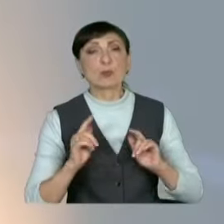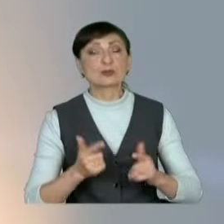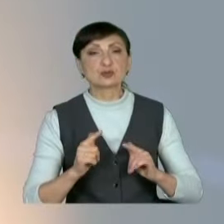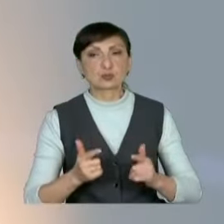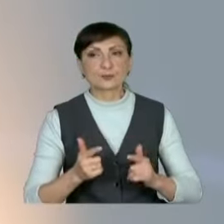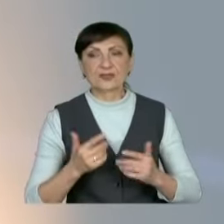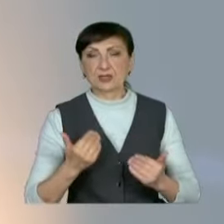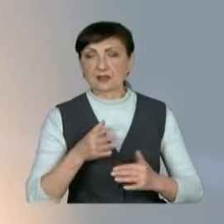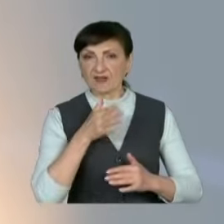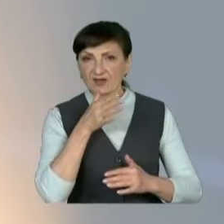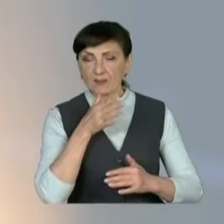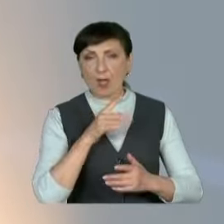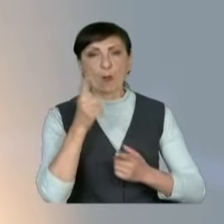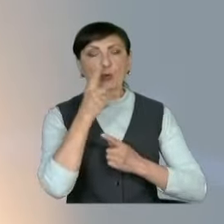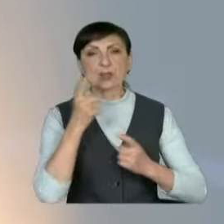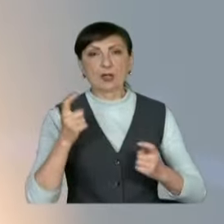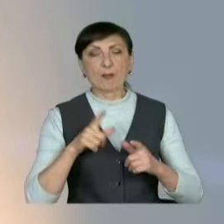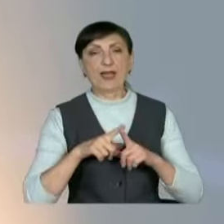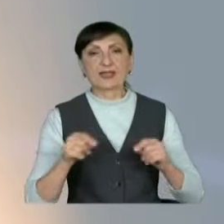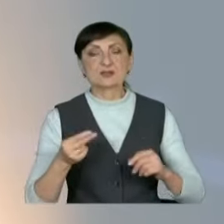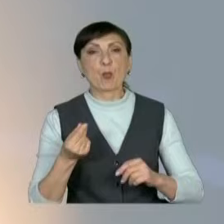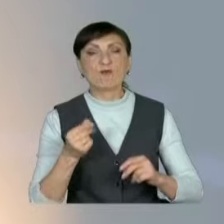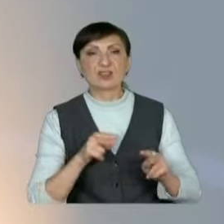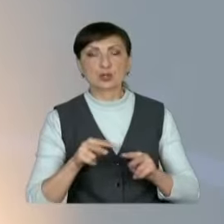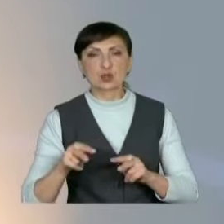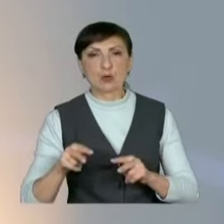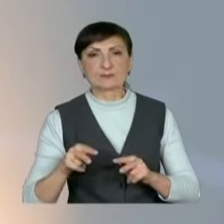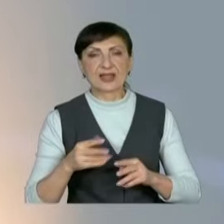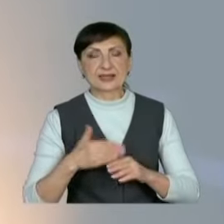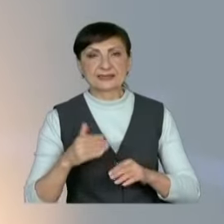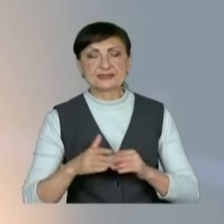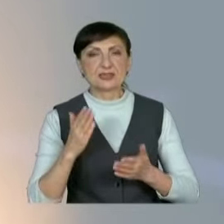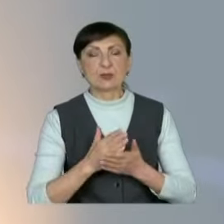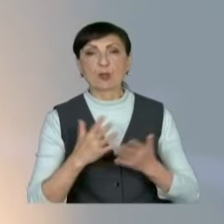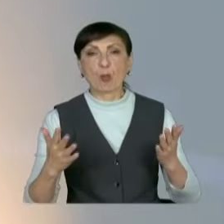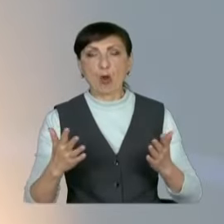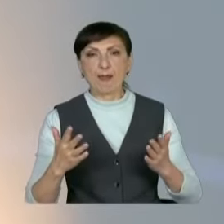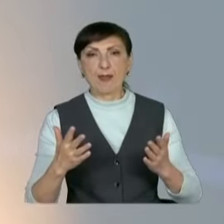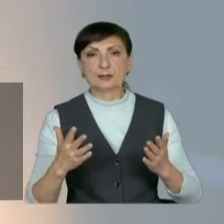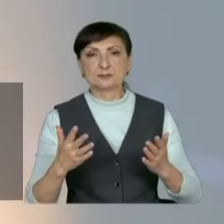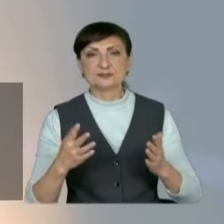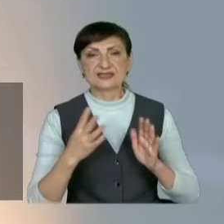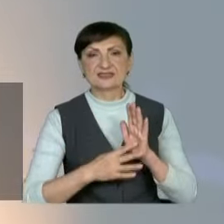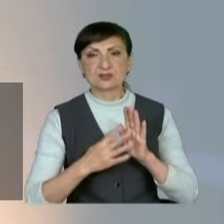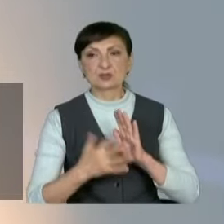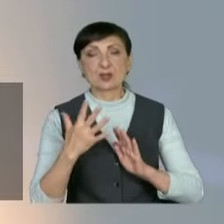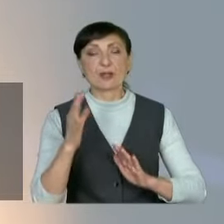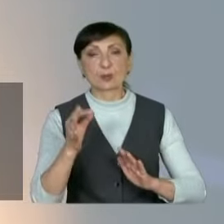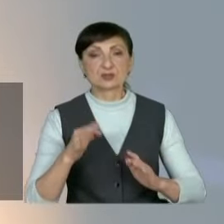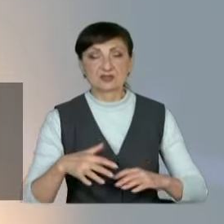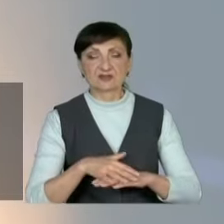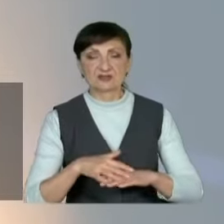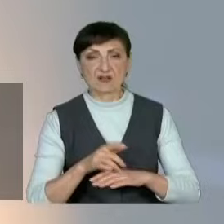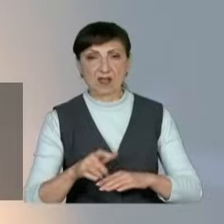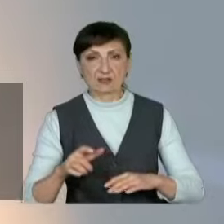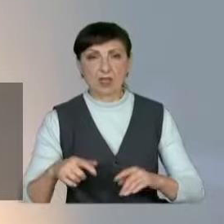данное время получается так, что по данным у нас агентства по финнадзору, кредиты имеют более 95% населения.